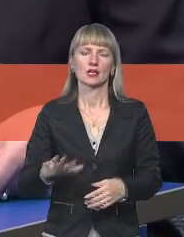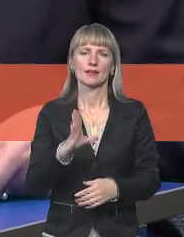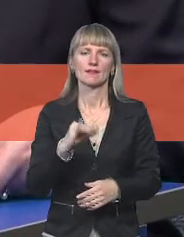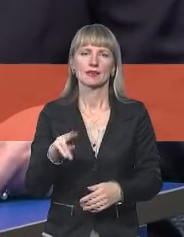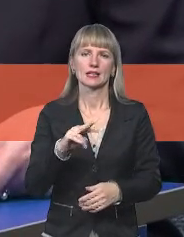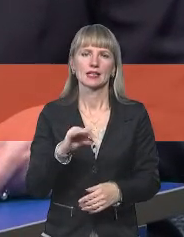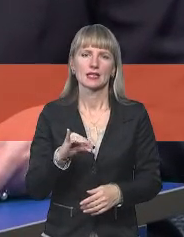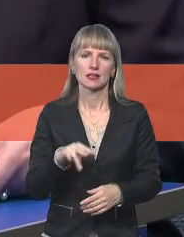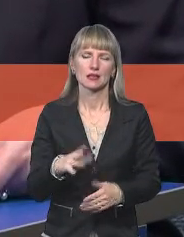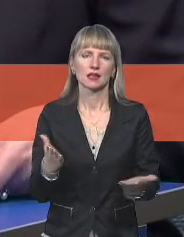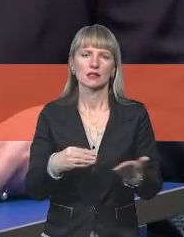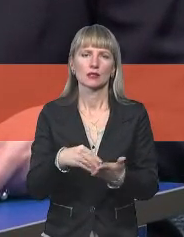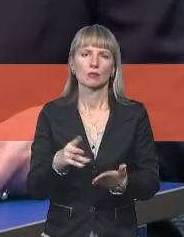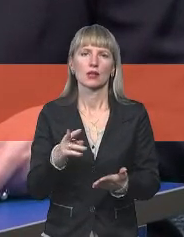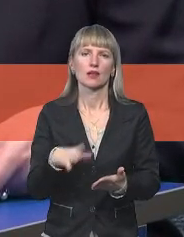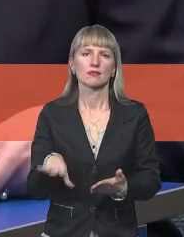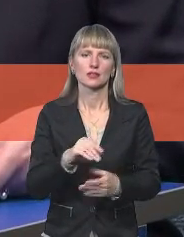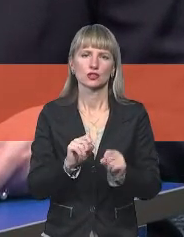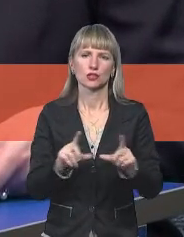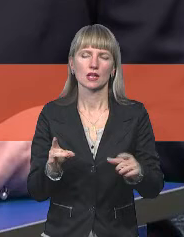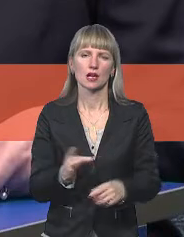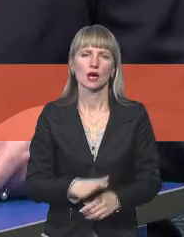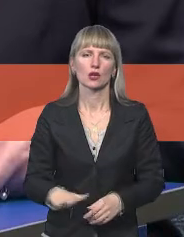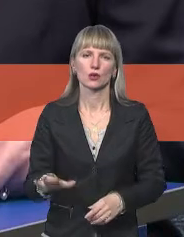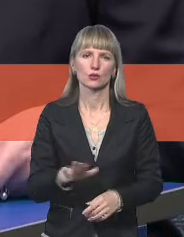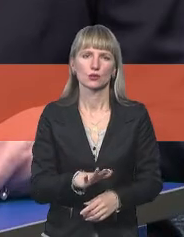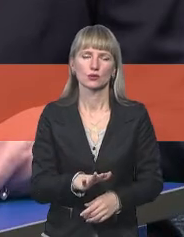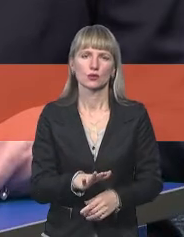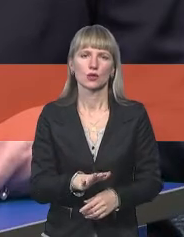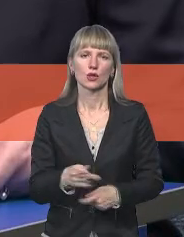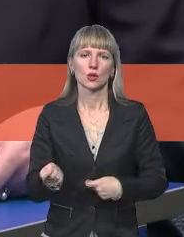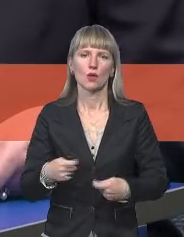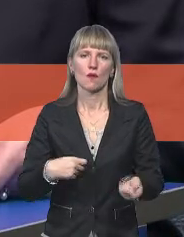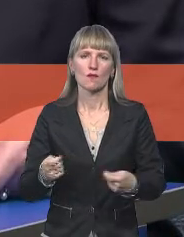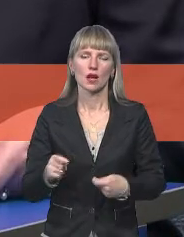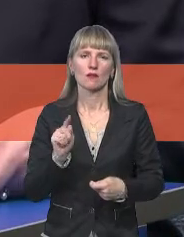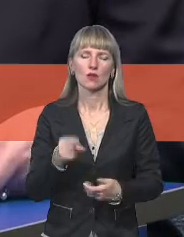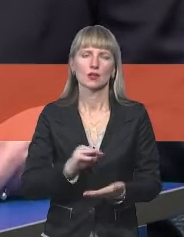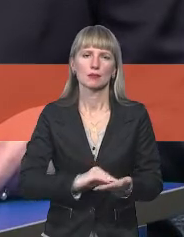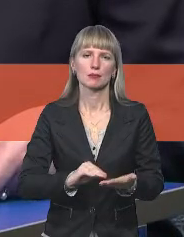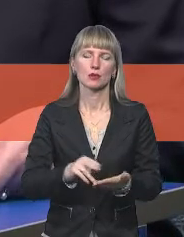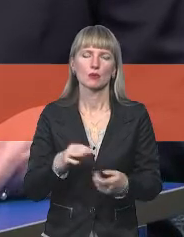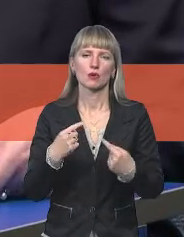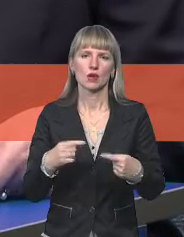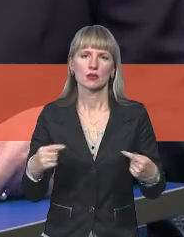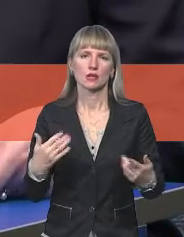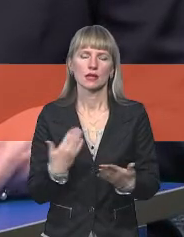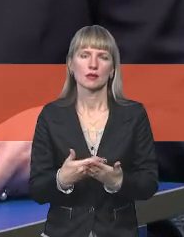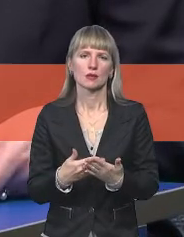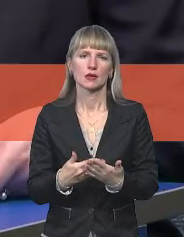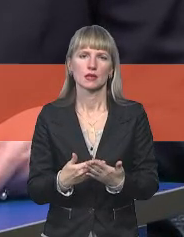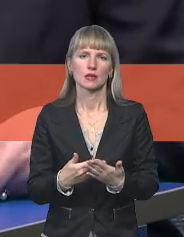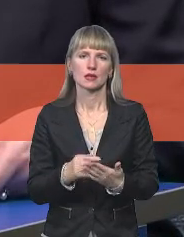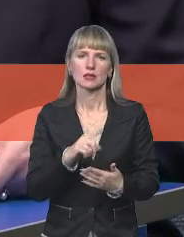відділ, який закуповує для всіх шкіл району, товари, вони пишуть по-разному. Тобто, наприклад, за